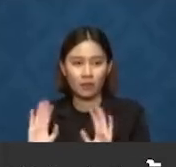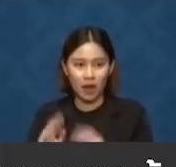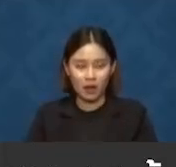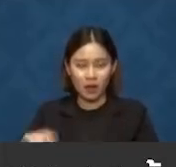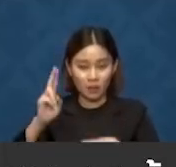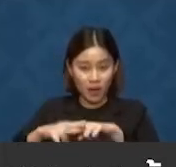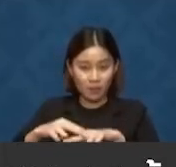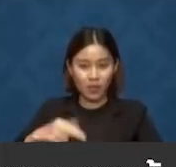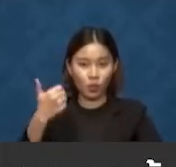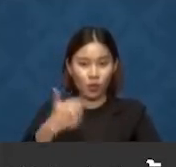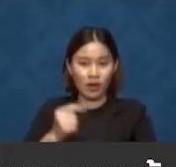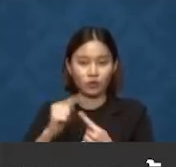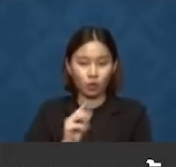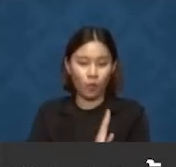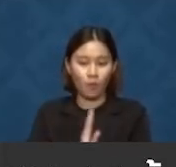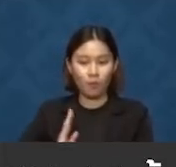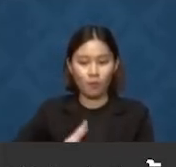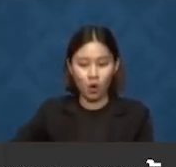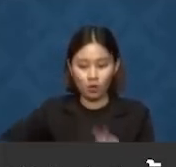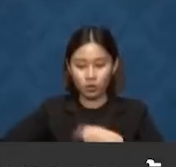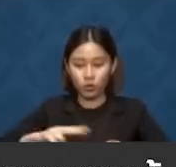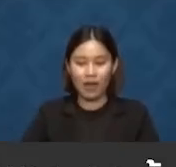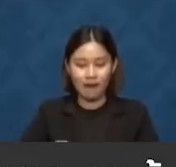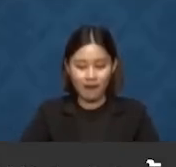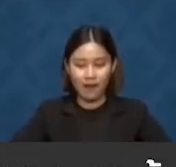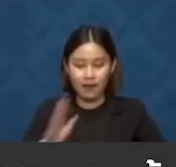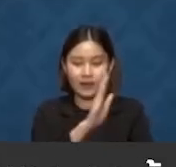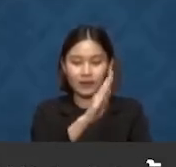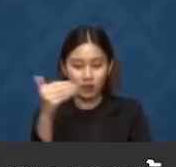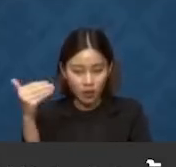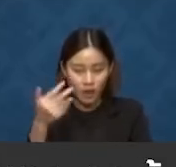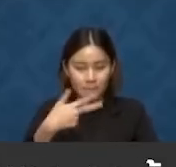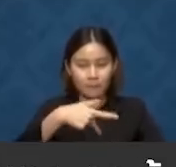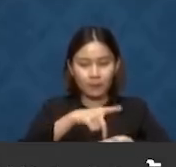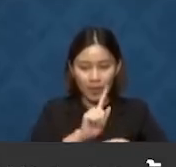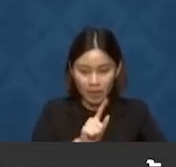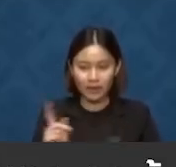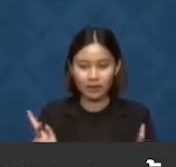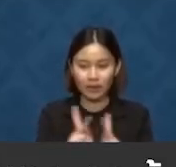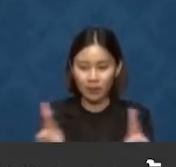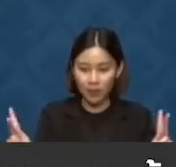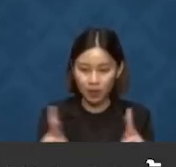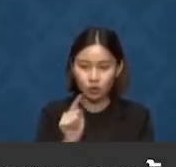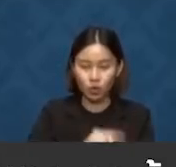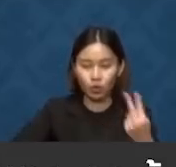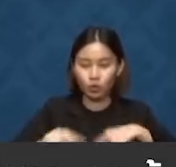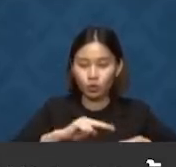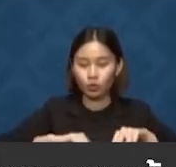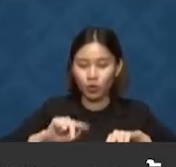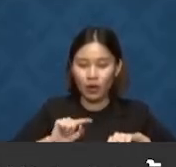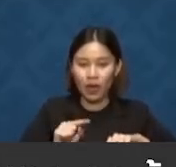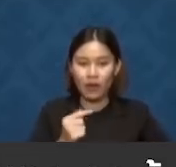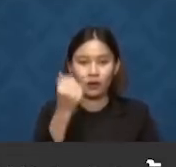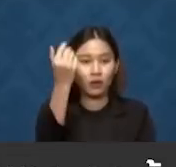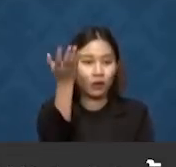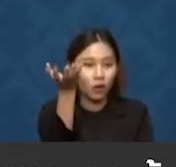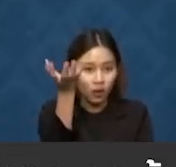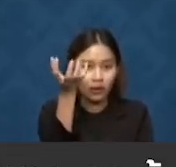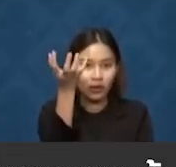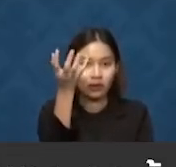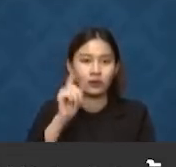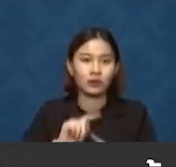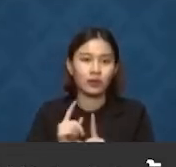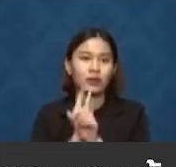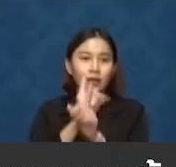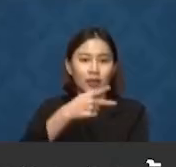ป็นหัวหน้าในบอร์ดคณะกรรมการคุ้มครองเด็กแห่งชาติท่านนั่งเป็นประธานคณะกรรมการในบอร์ดการควบคุมการขอทานตามพรบ